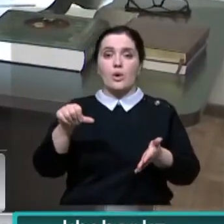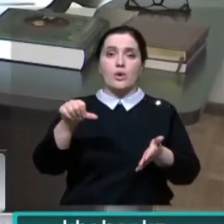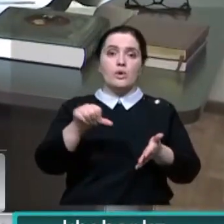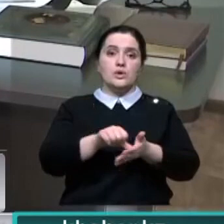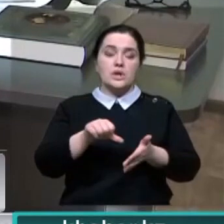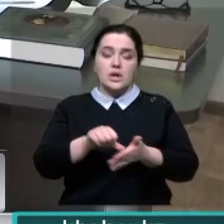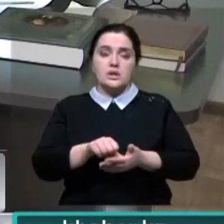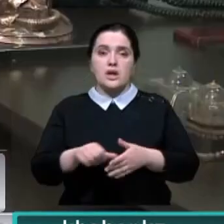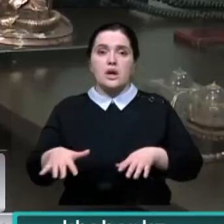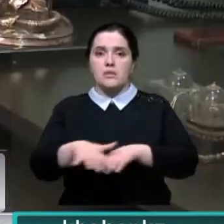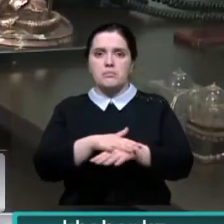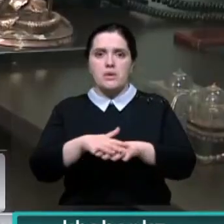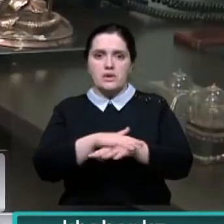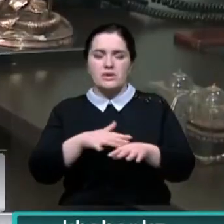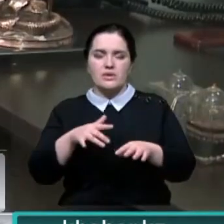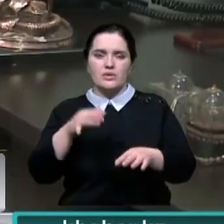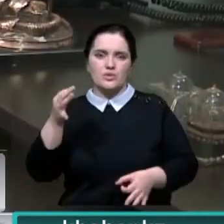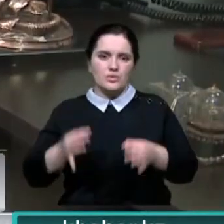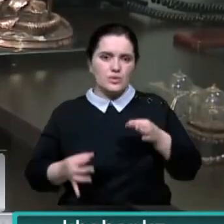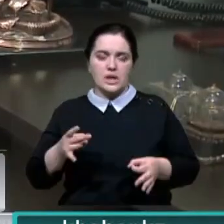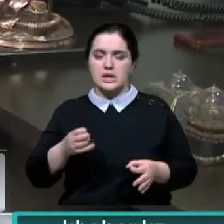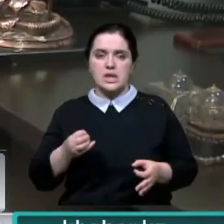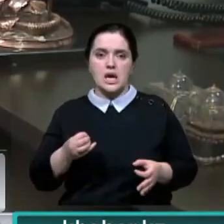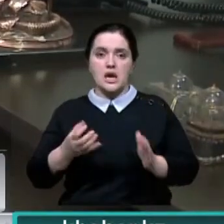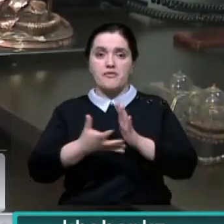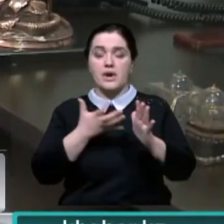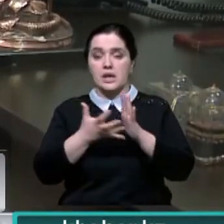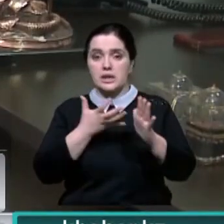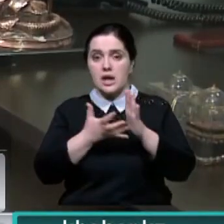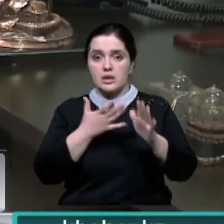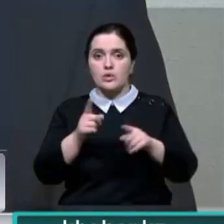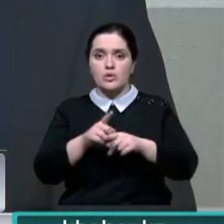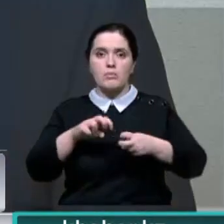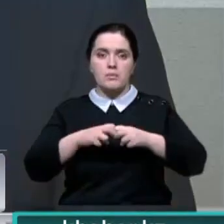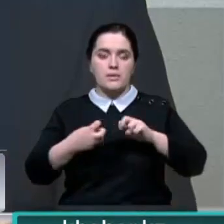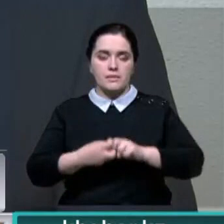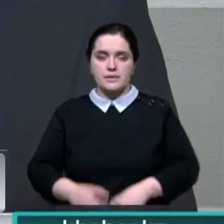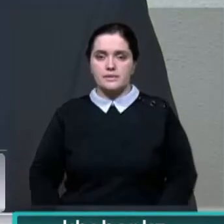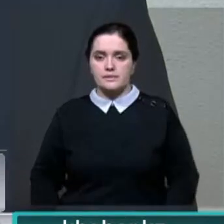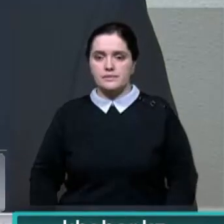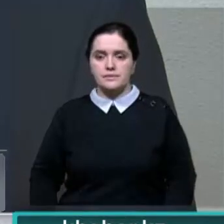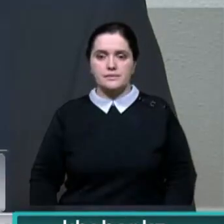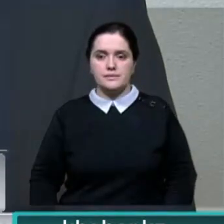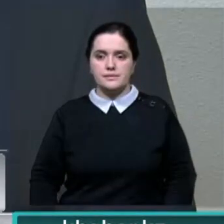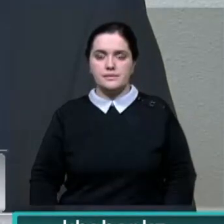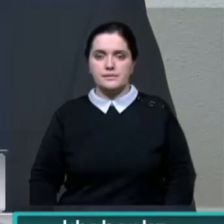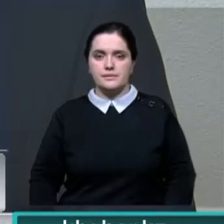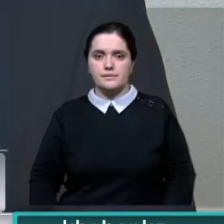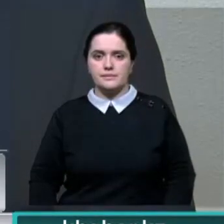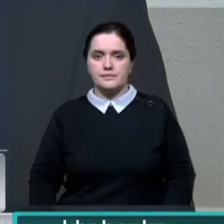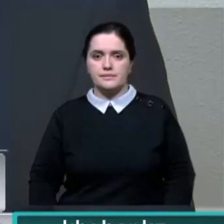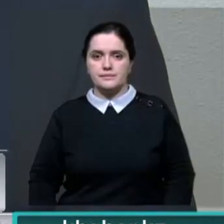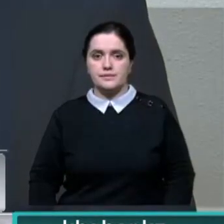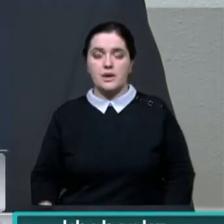судов присяжных сильно не хватает. И это тоже одна из проблем отечественного правосудия. Минимум присяжных кандидатов заседать